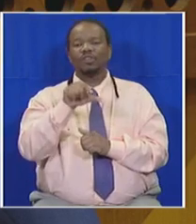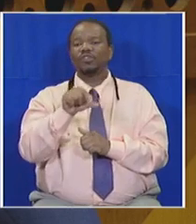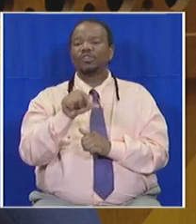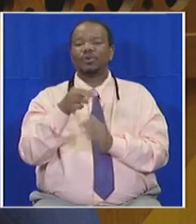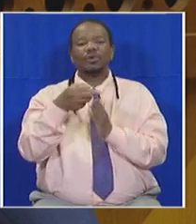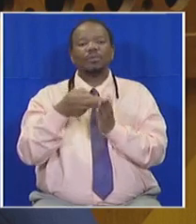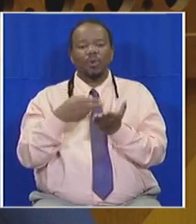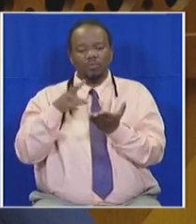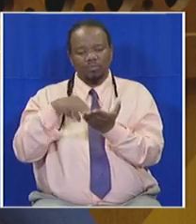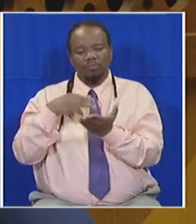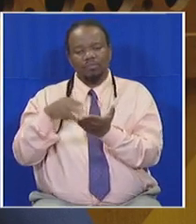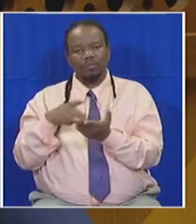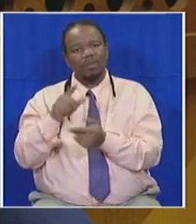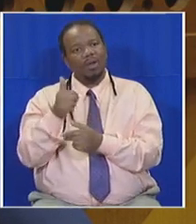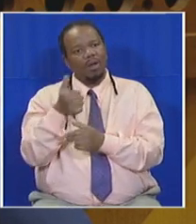plaaslike regering.